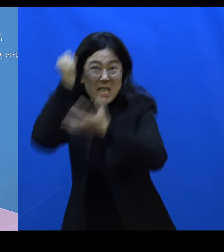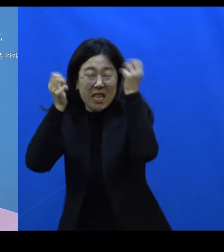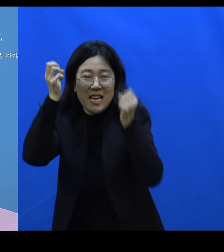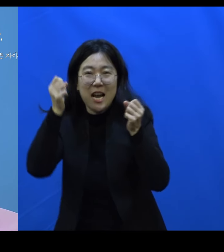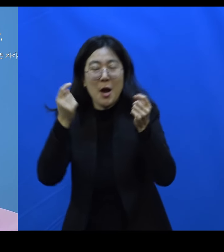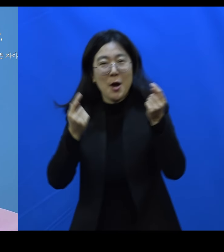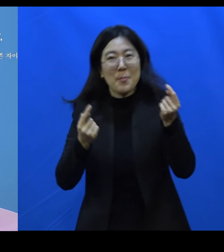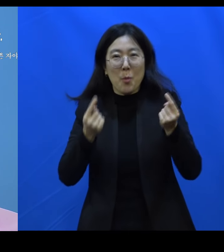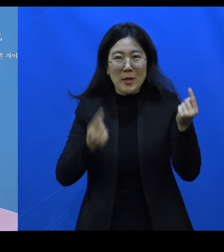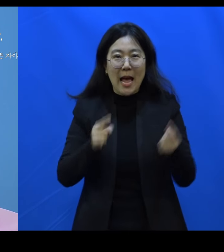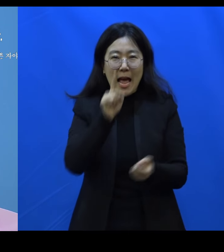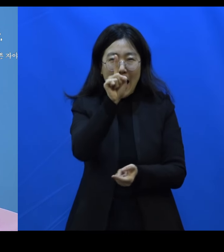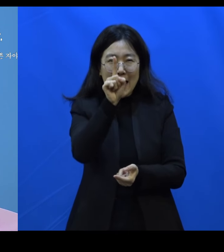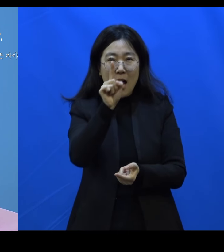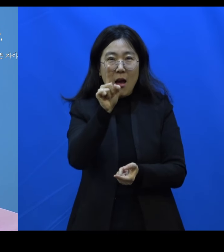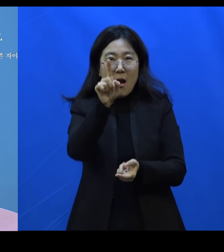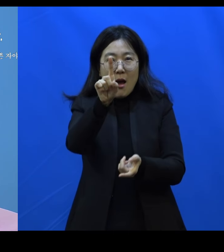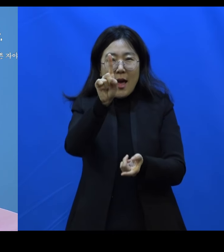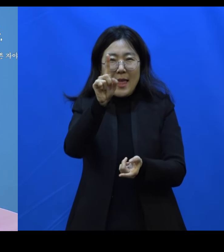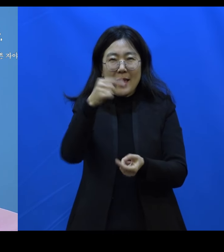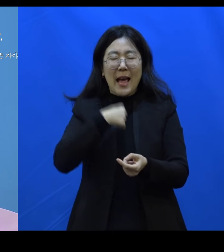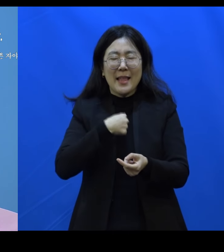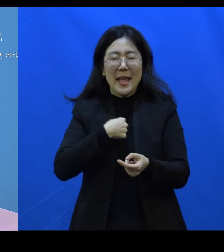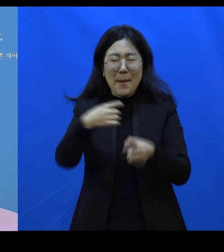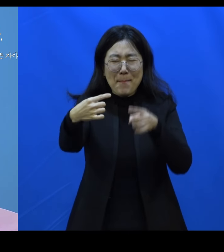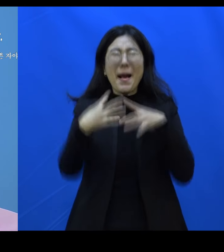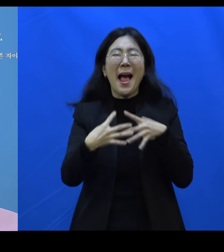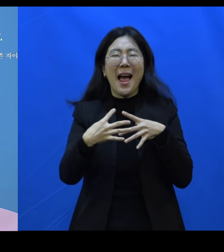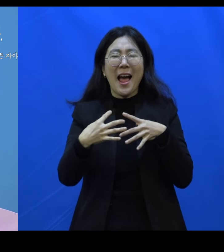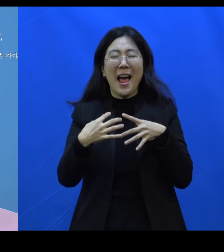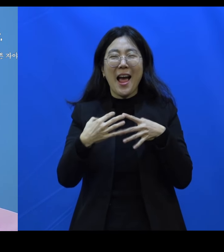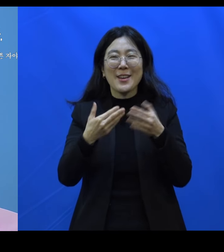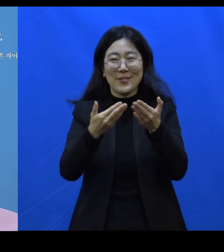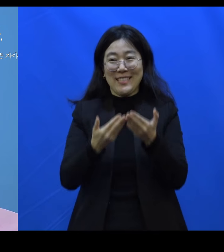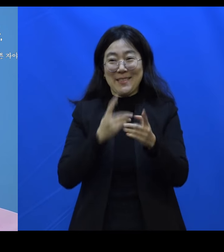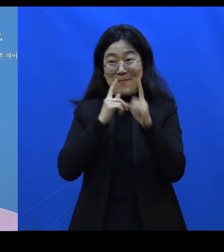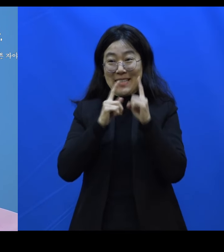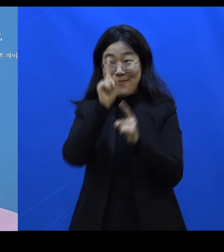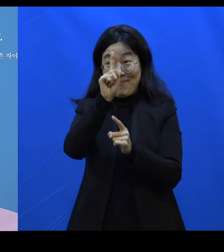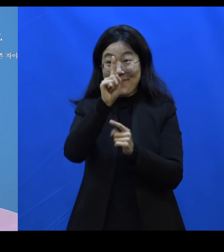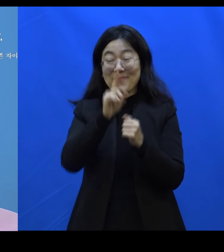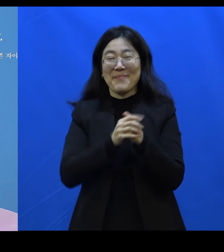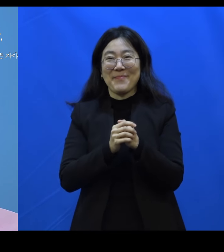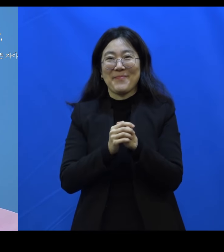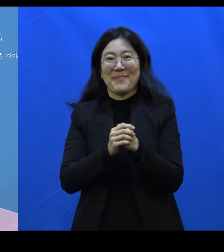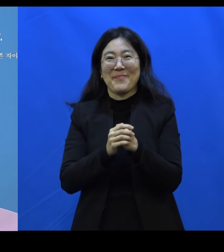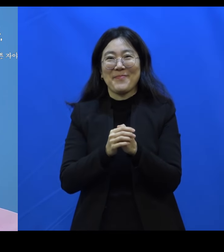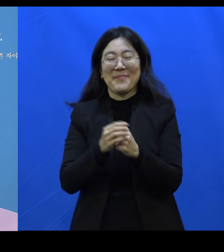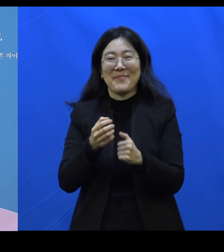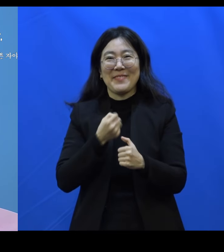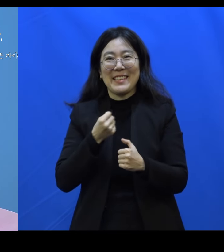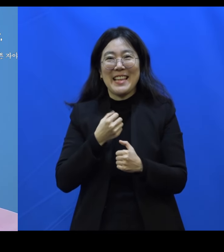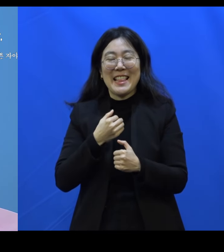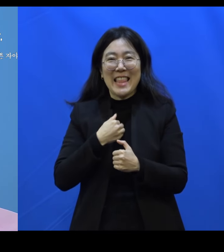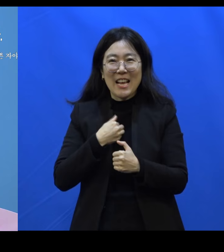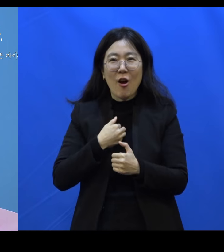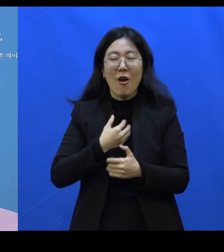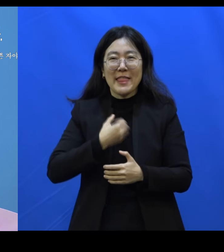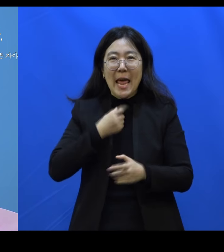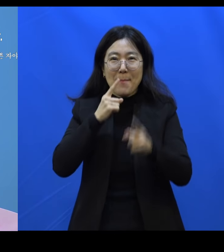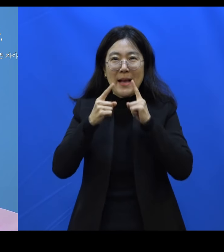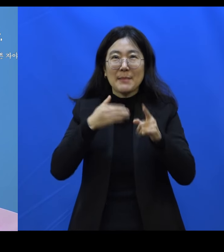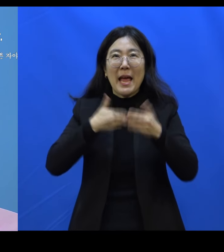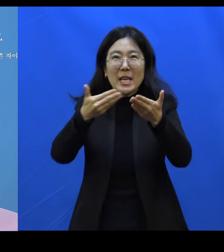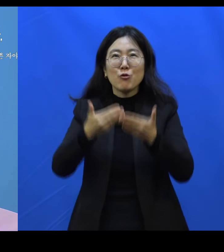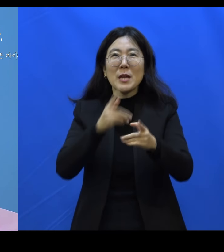붙잡기는 어려워요. 근데 딱 하나를 잡고 기도하셔야 돼요. 요거 내가 내 거로 삼아야겠다. 이제